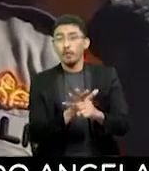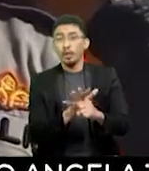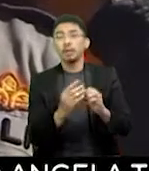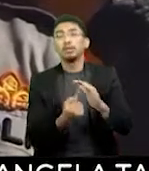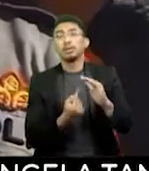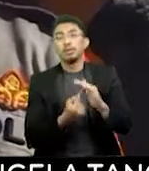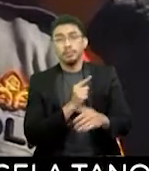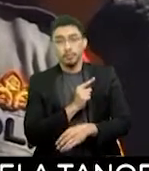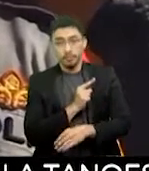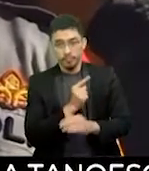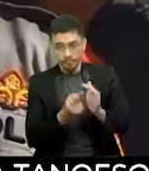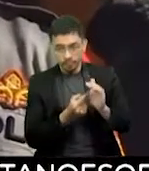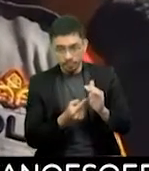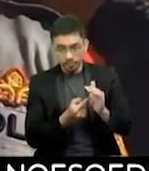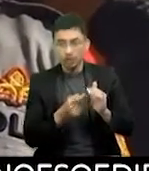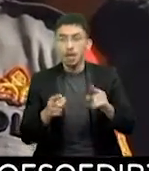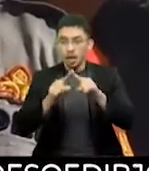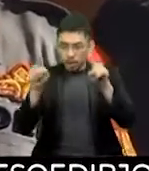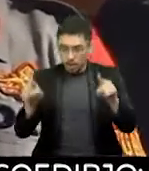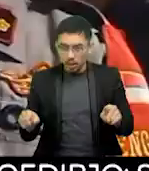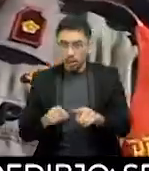jadi kita pasang.